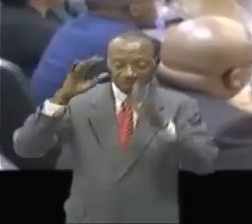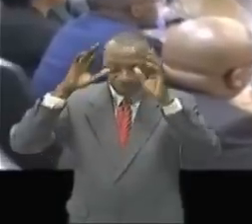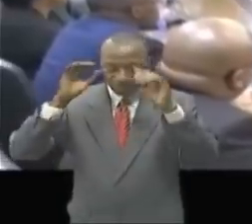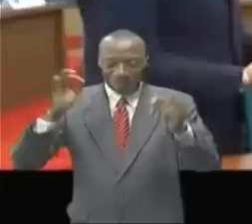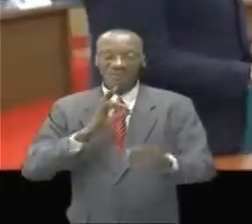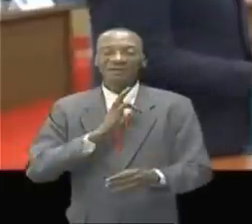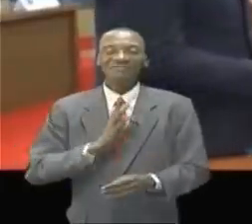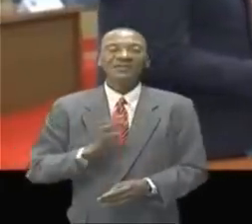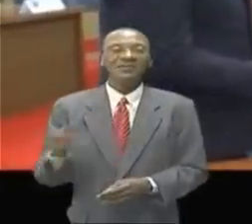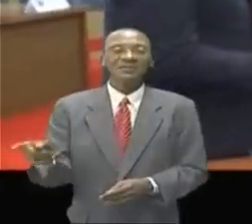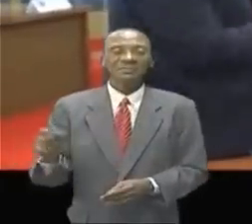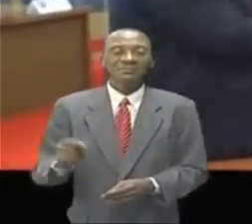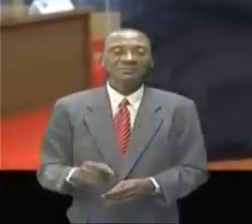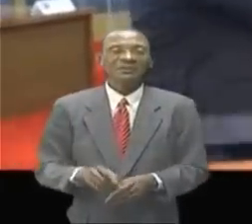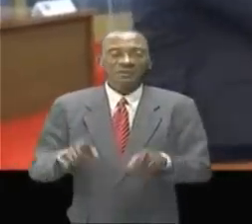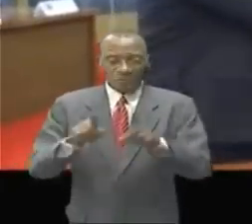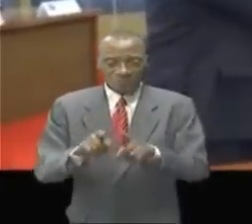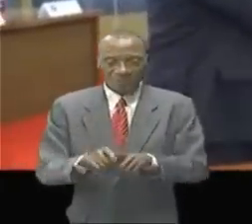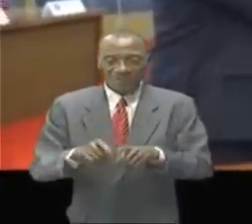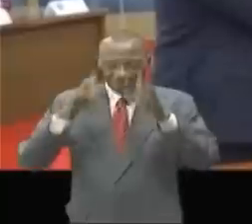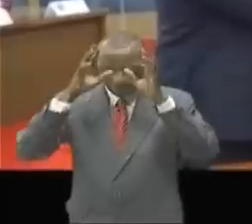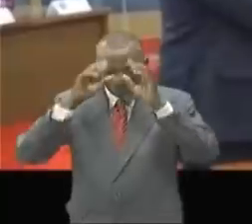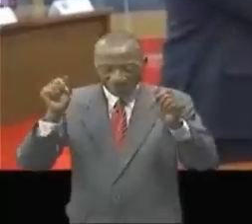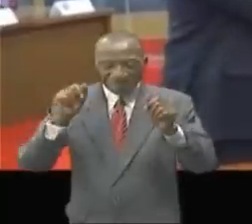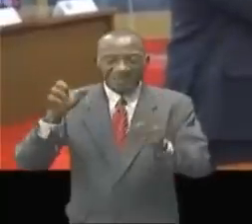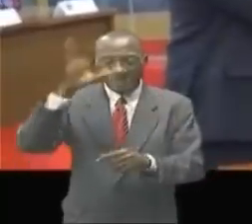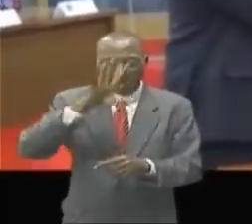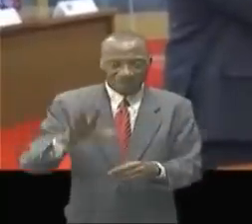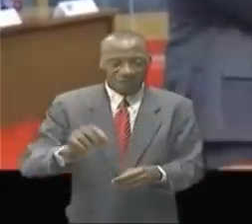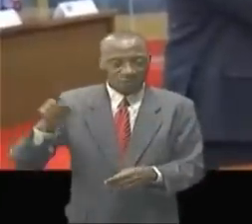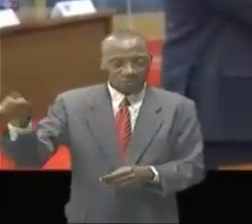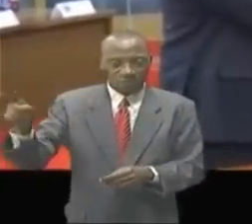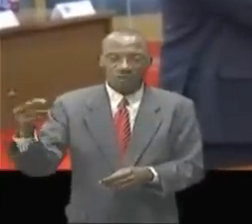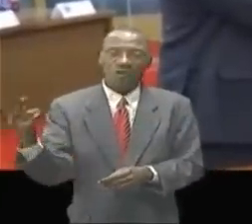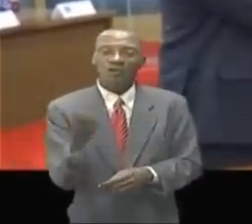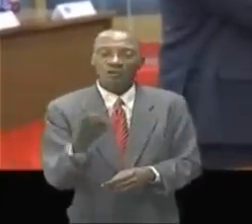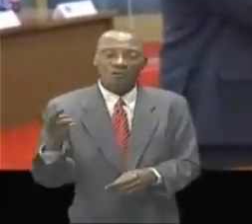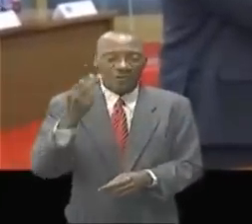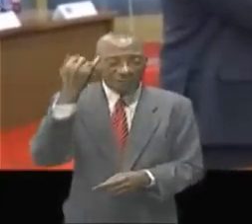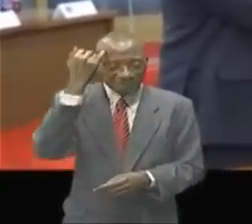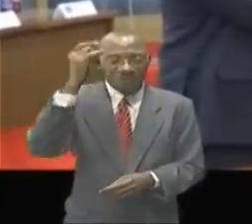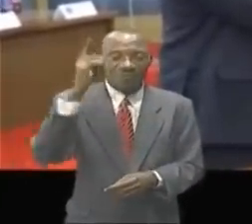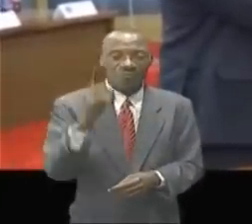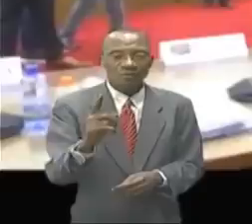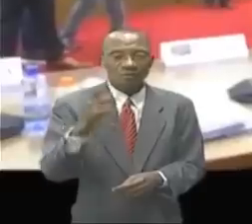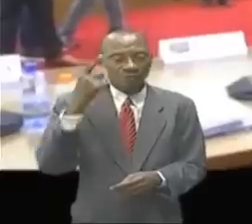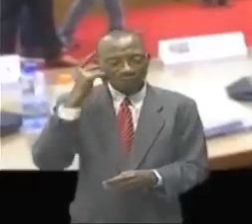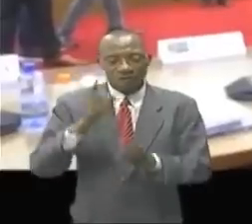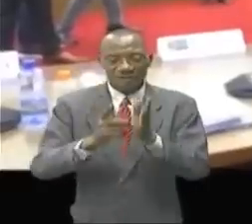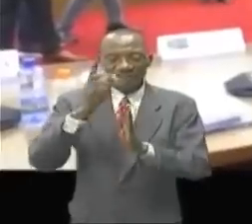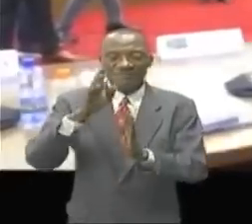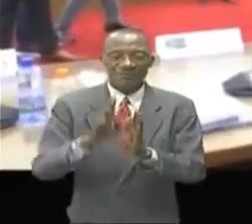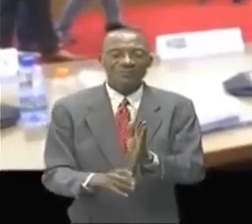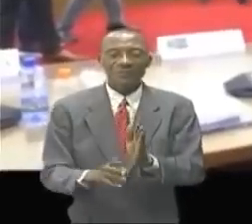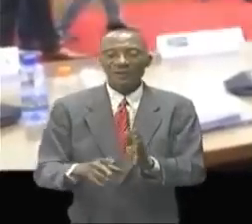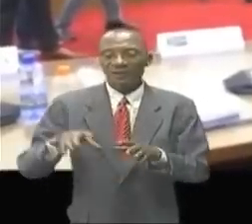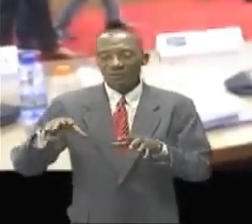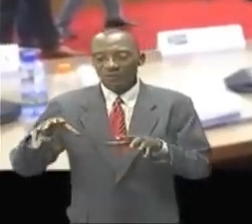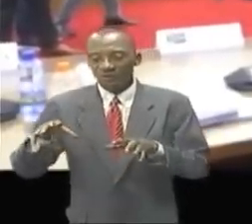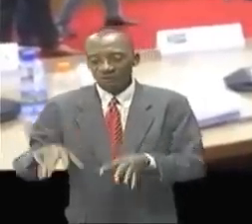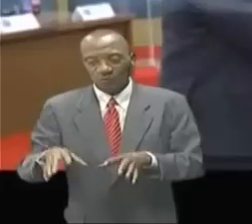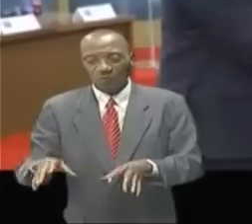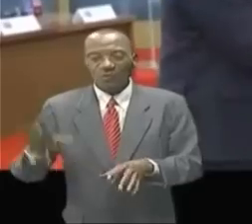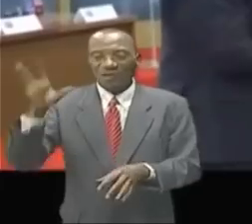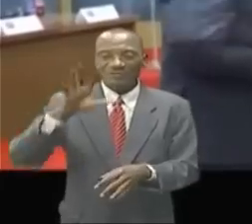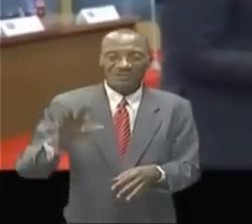Tshisekedi Tshilombo et sud-africain Cyril Ramaphosa pour une diplomatie de développement pour la renaissance africaine. Nous avons partagé entre